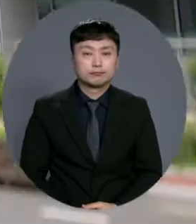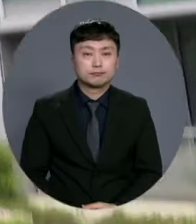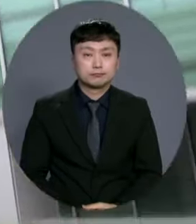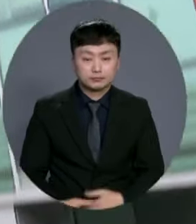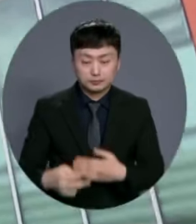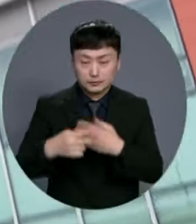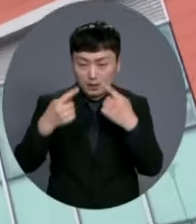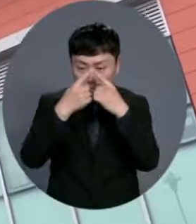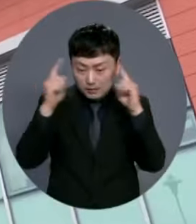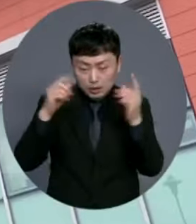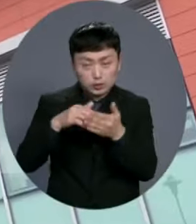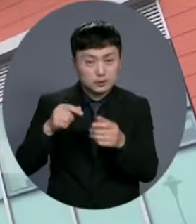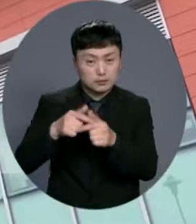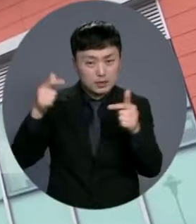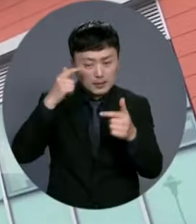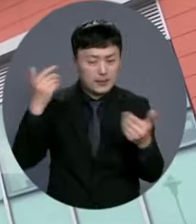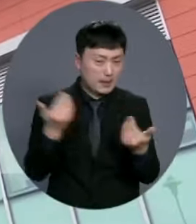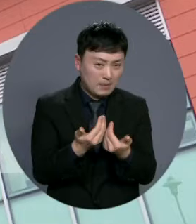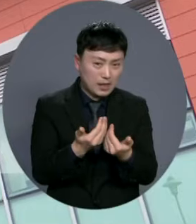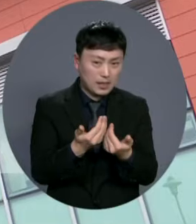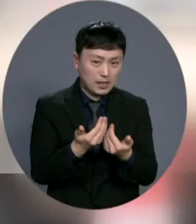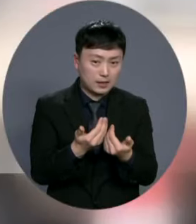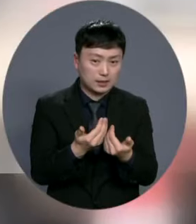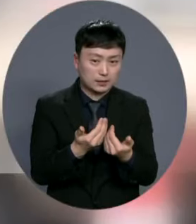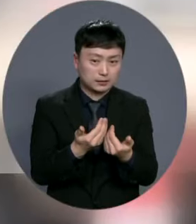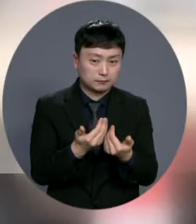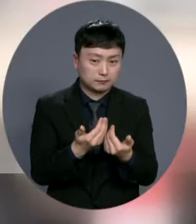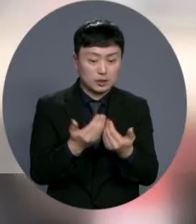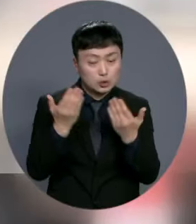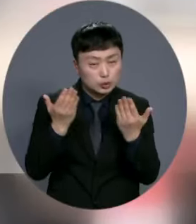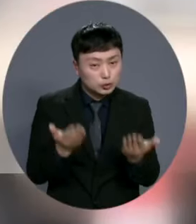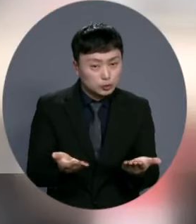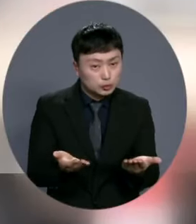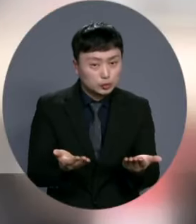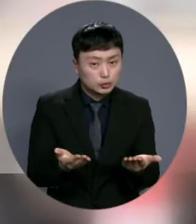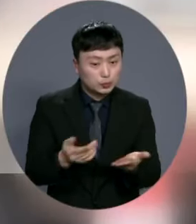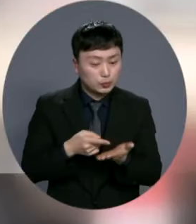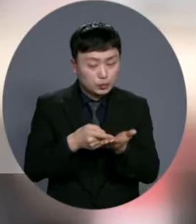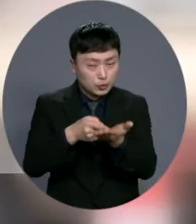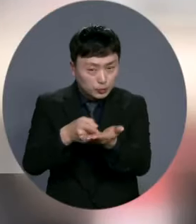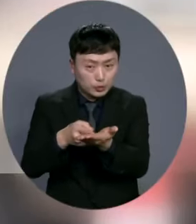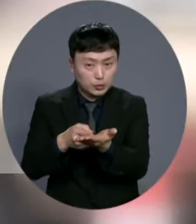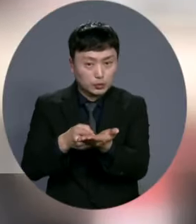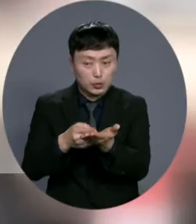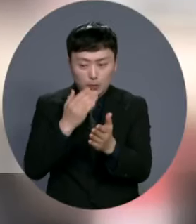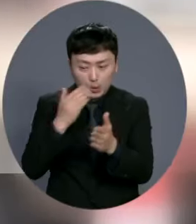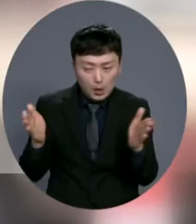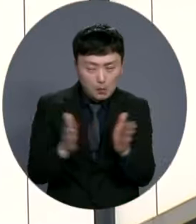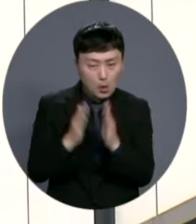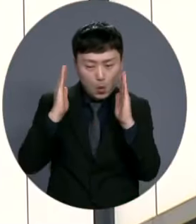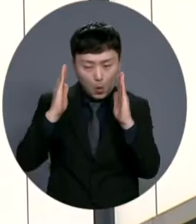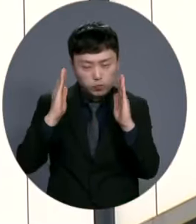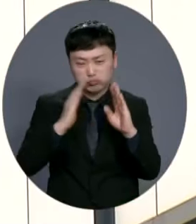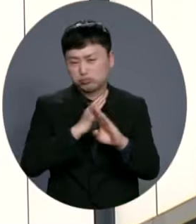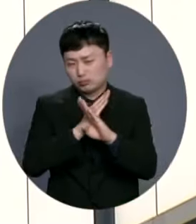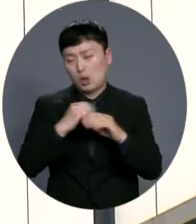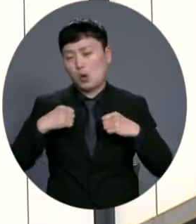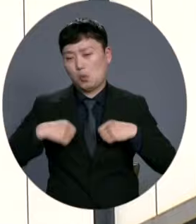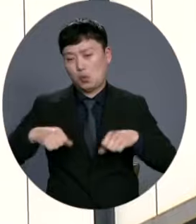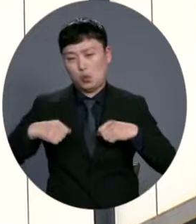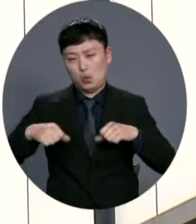의대 정원 증원에 반발한 의대들의 동맹 휴학과 수업 거부 등 집단 행동이 대구권에서도 나타나기